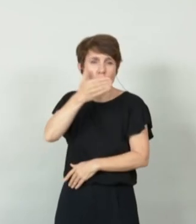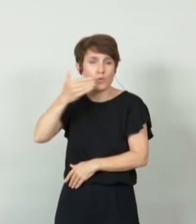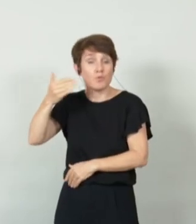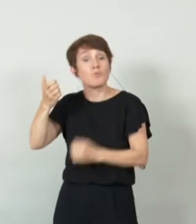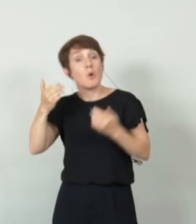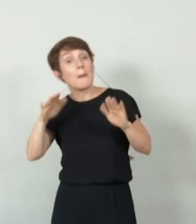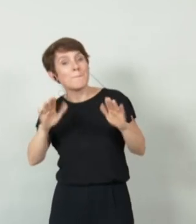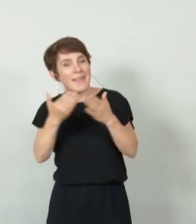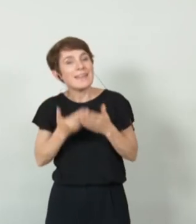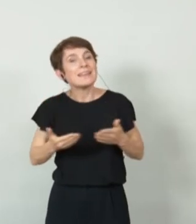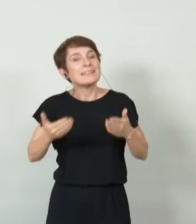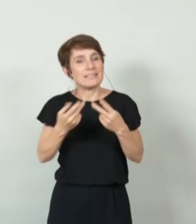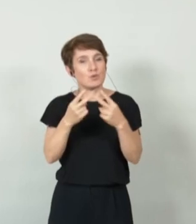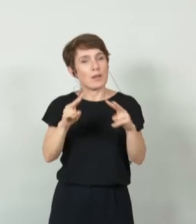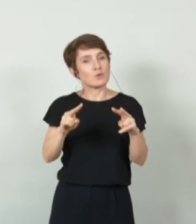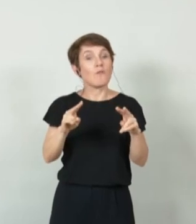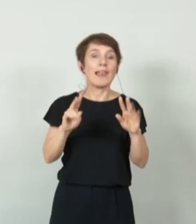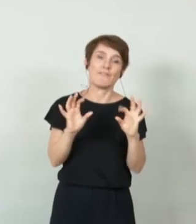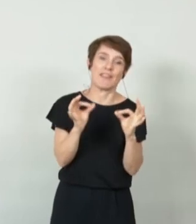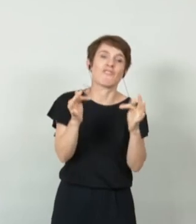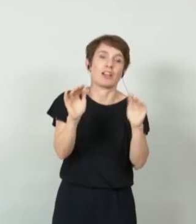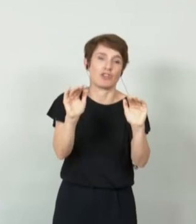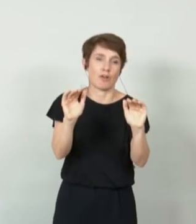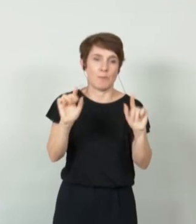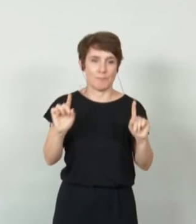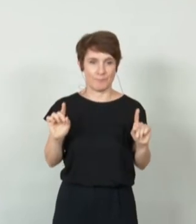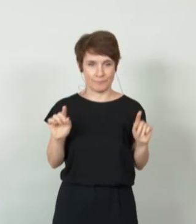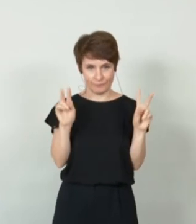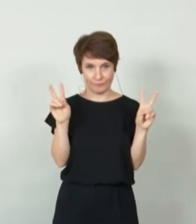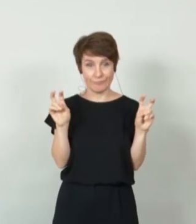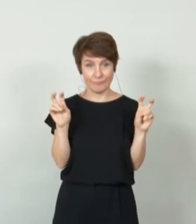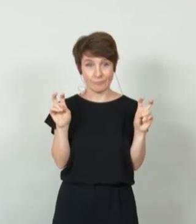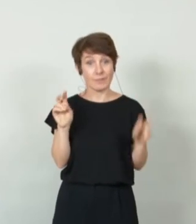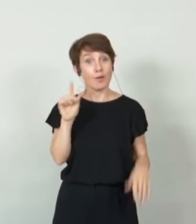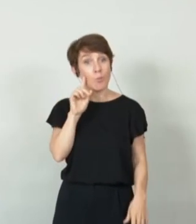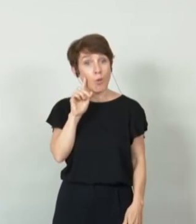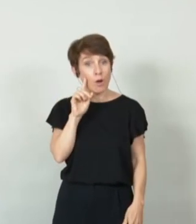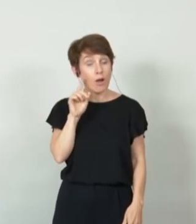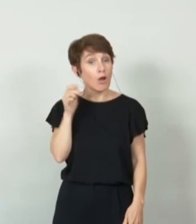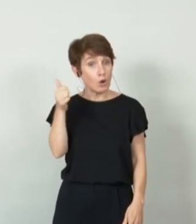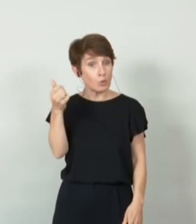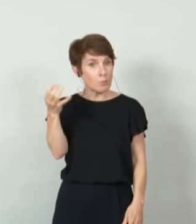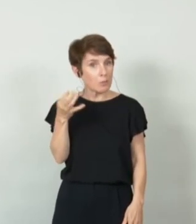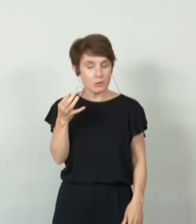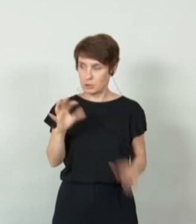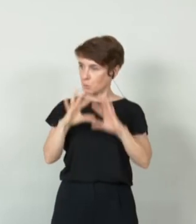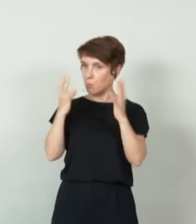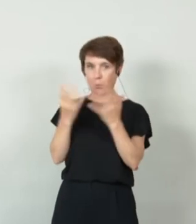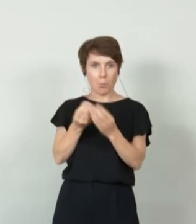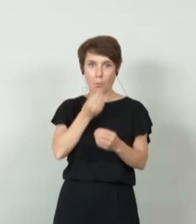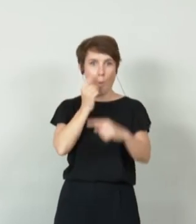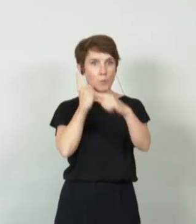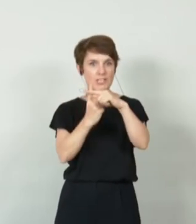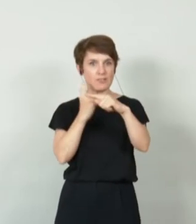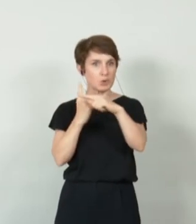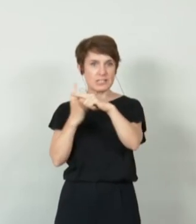de la ville reste cependant structurellement très fragile pourquoi cette prudence a l'entendre tout avait l'air d'aller dans le bon sens les mots